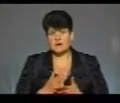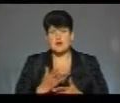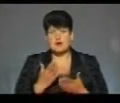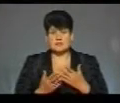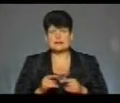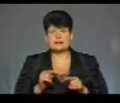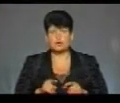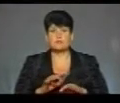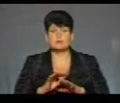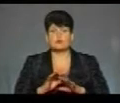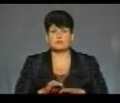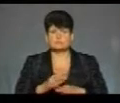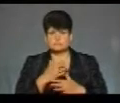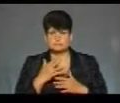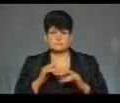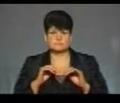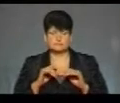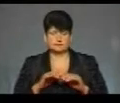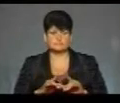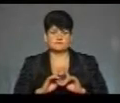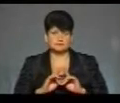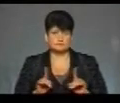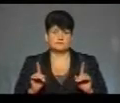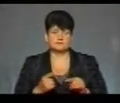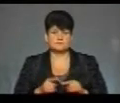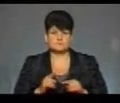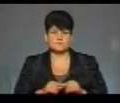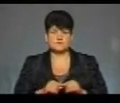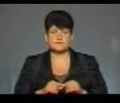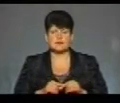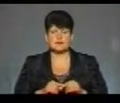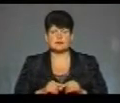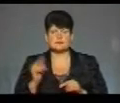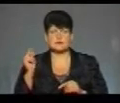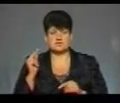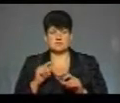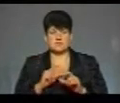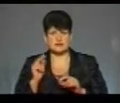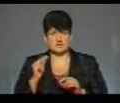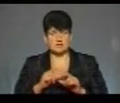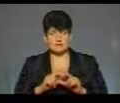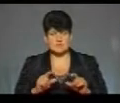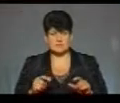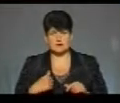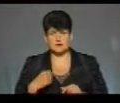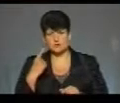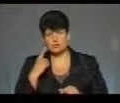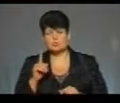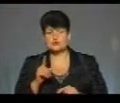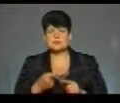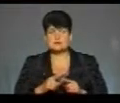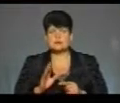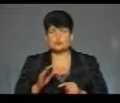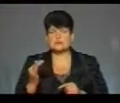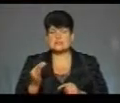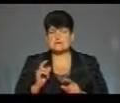ми проводимо ряд заходів, особливо це з вищими навчальними закладами, тому що я думаю, що це теж буде